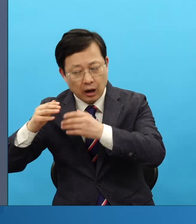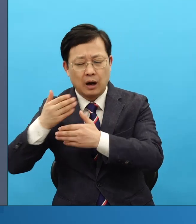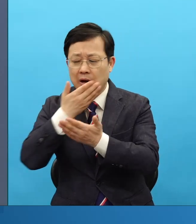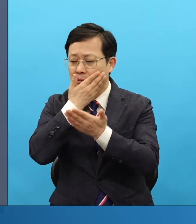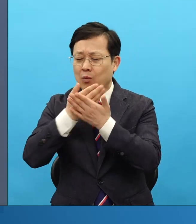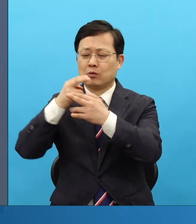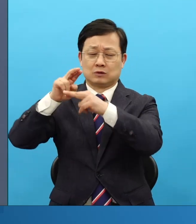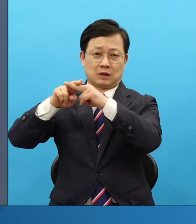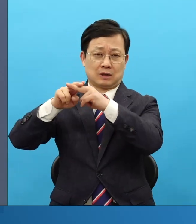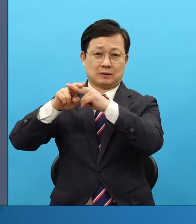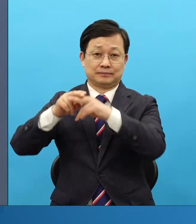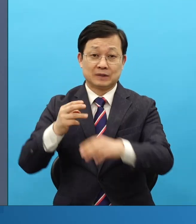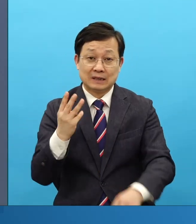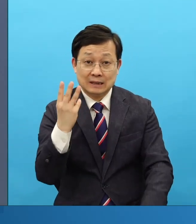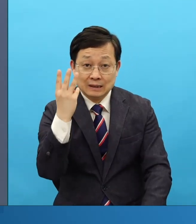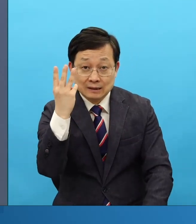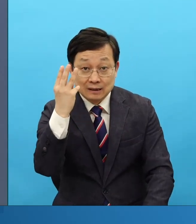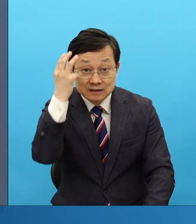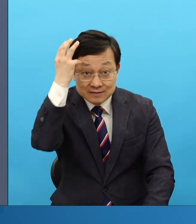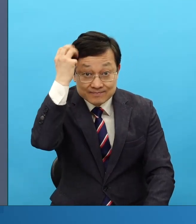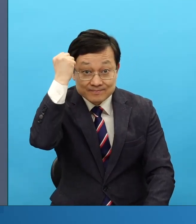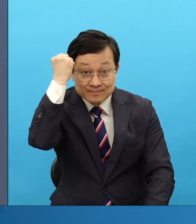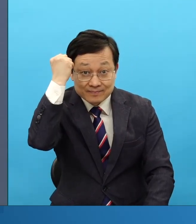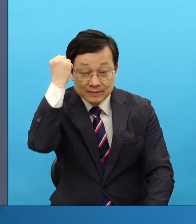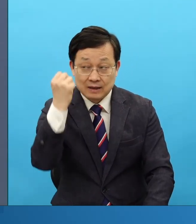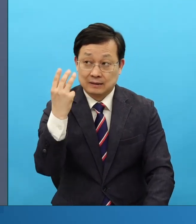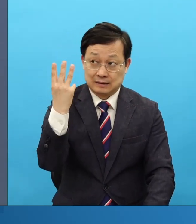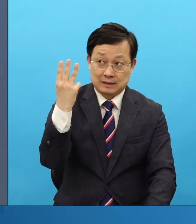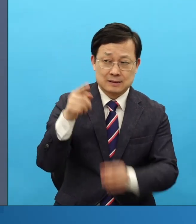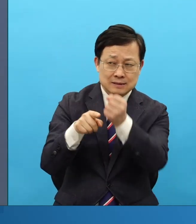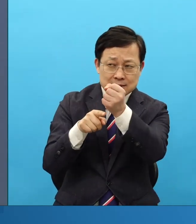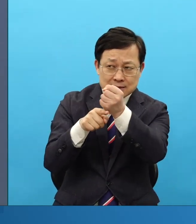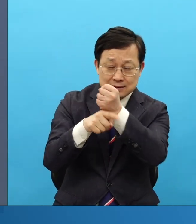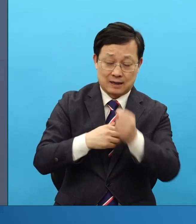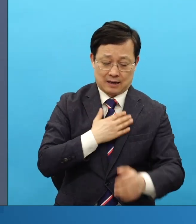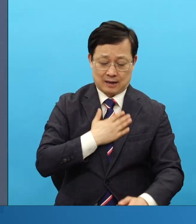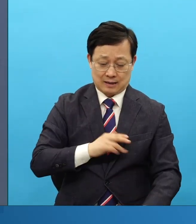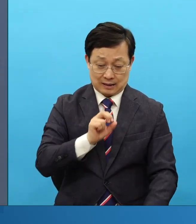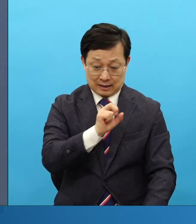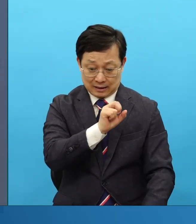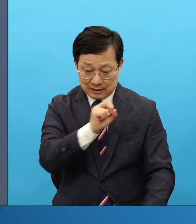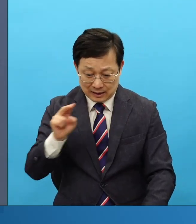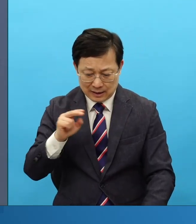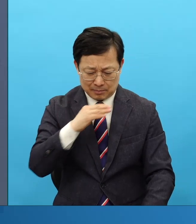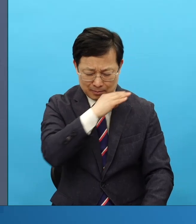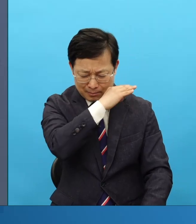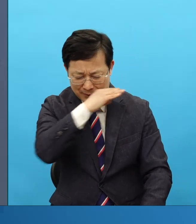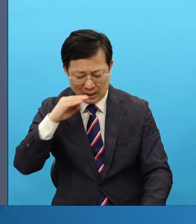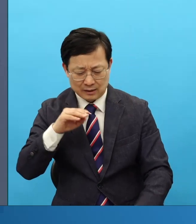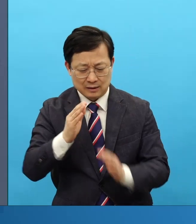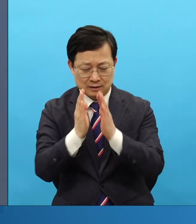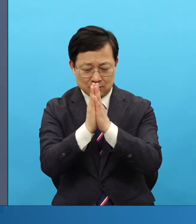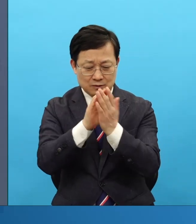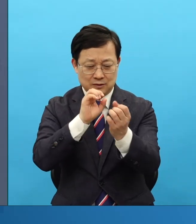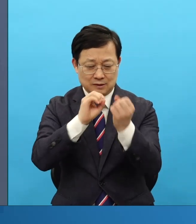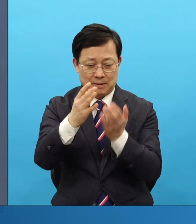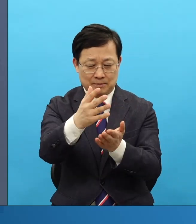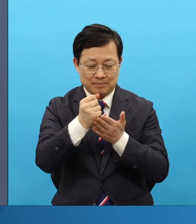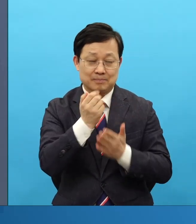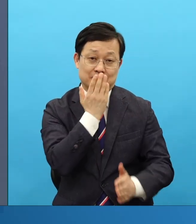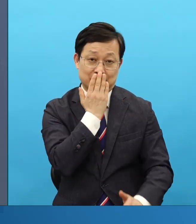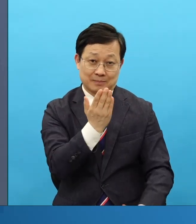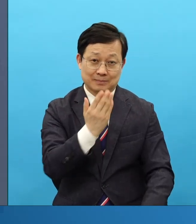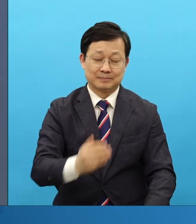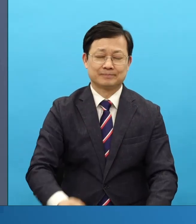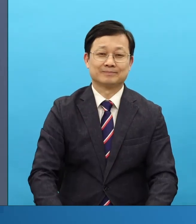You possess these three 여러분 things. 이걸 알아야 제대로 응답받을 수 And you 있습니다. have to know this well in order for you to receive accurate